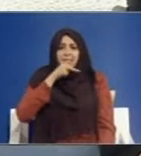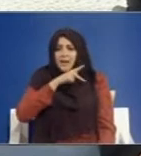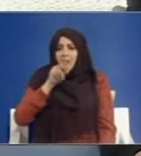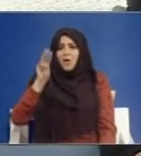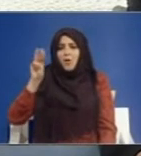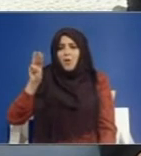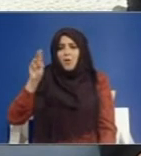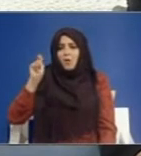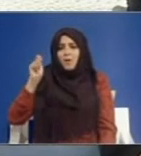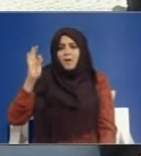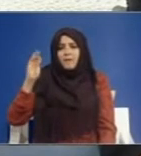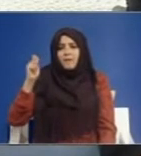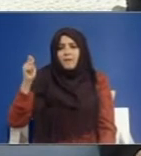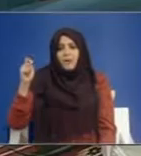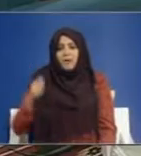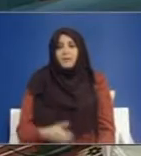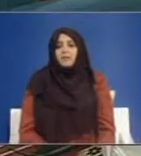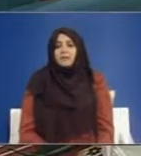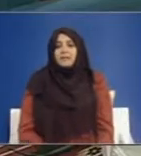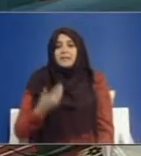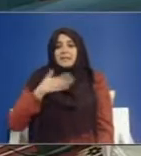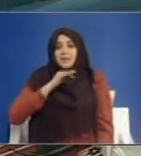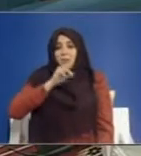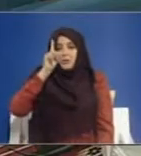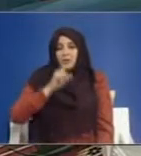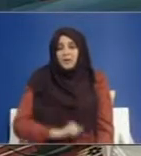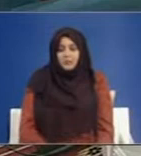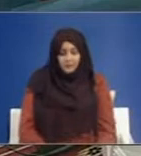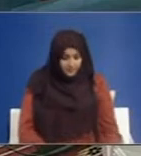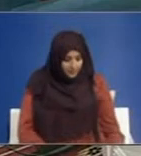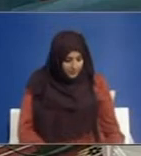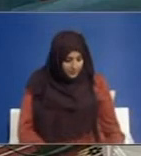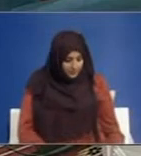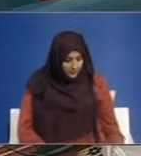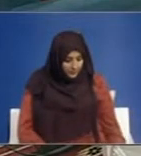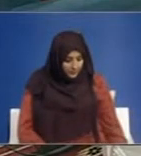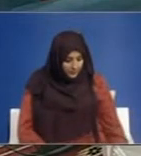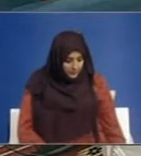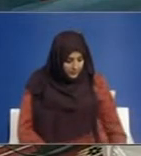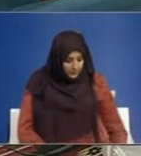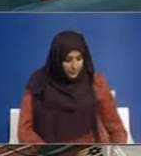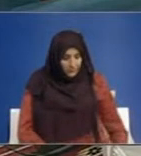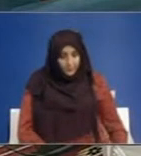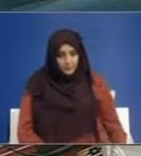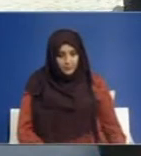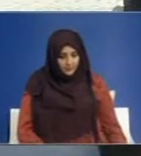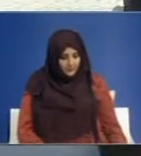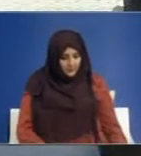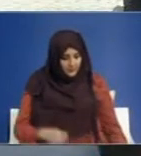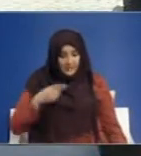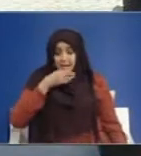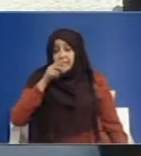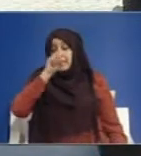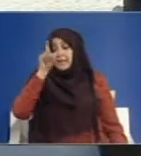تفضلي. السلام عليكم. وعليك السلام أختي، أهلا بك. بيك محدة. عندي سؤال من